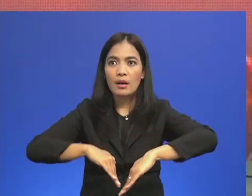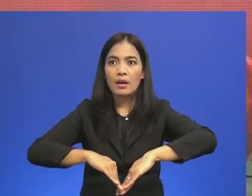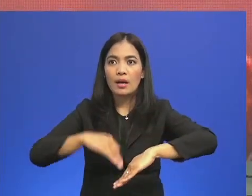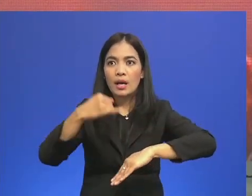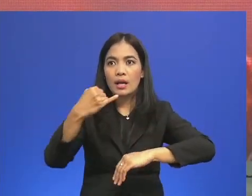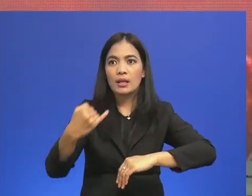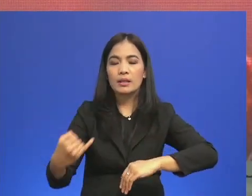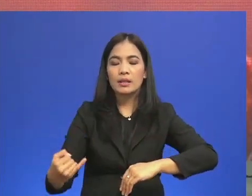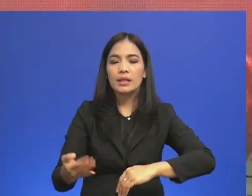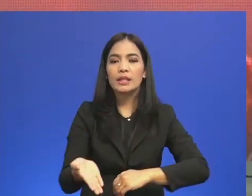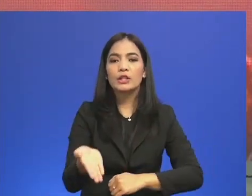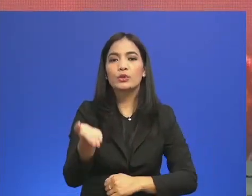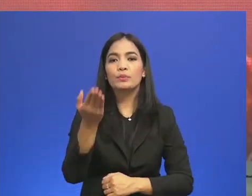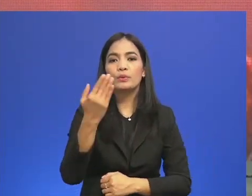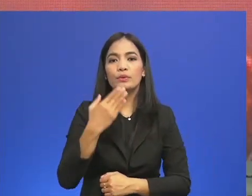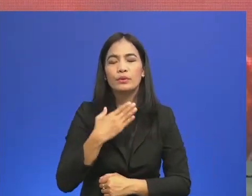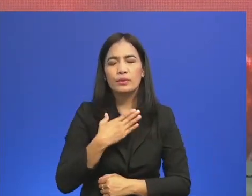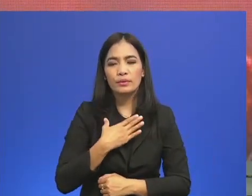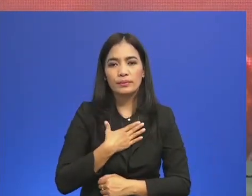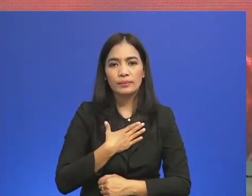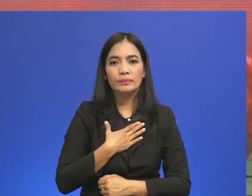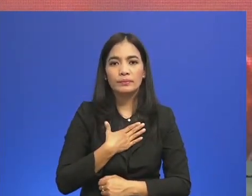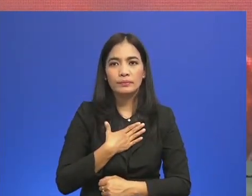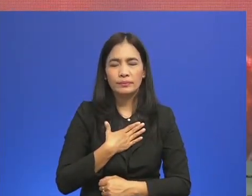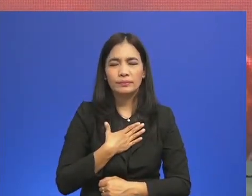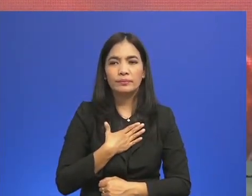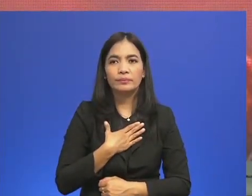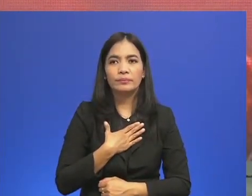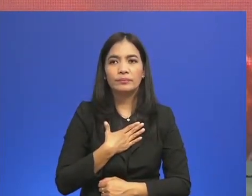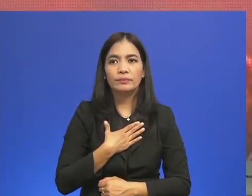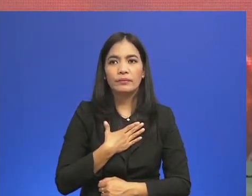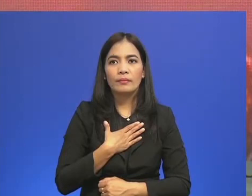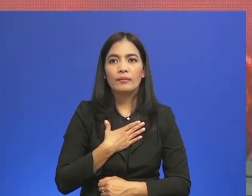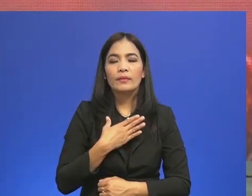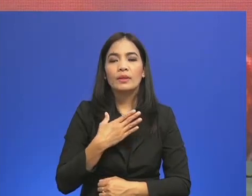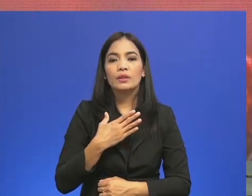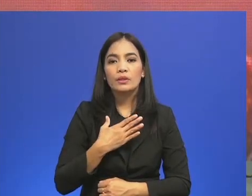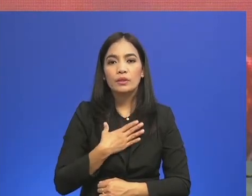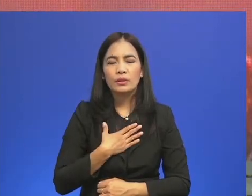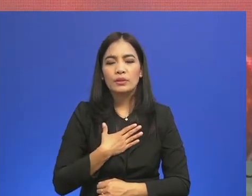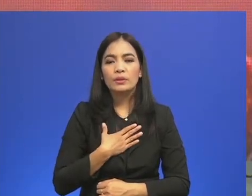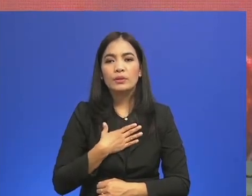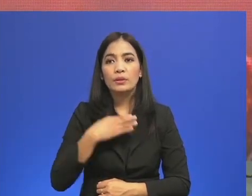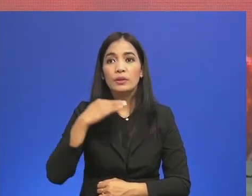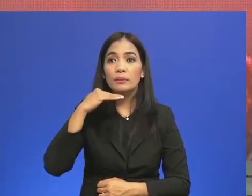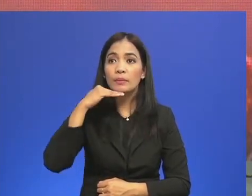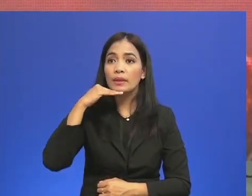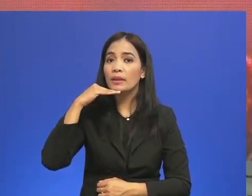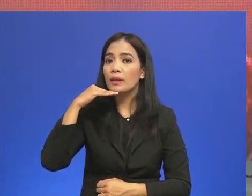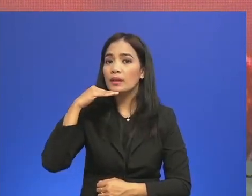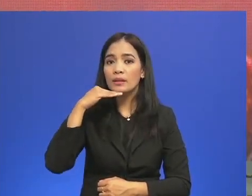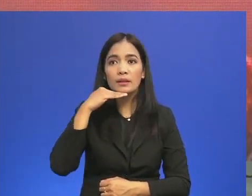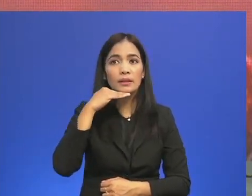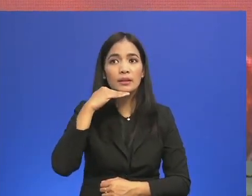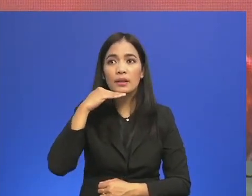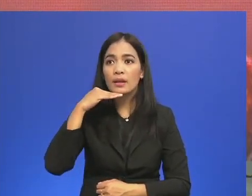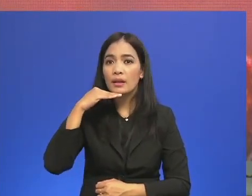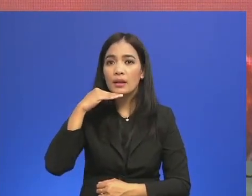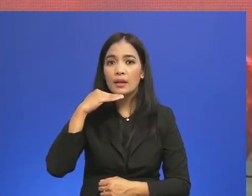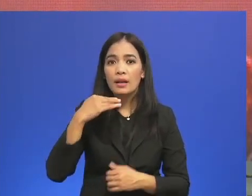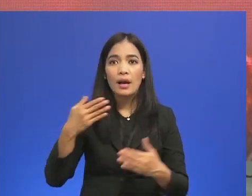akhir hayat ini. ku